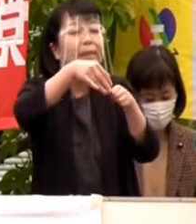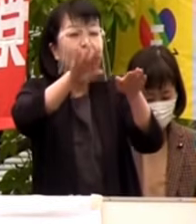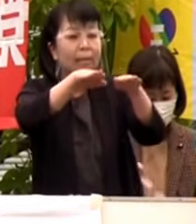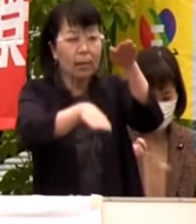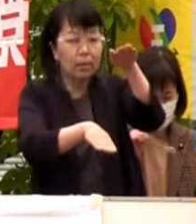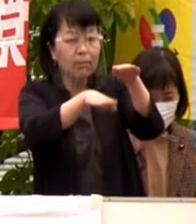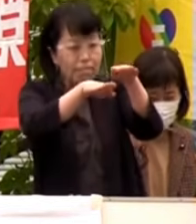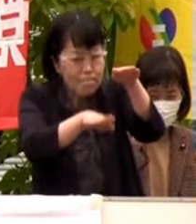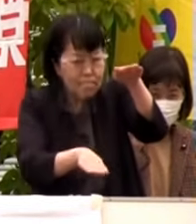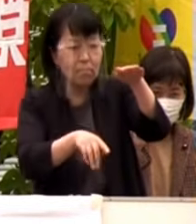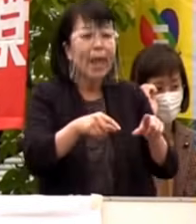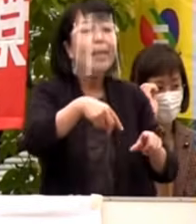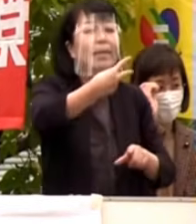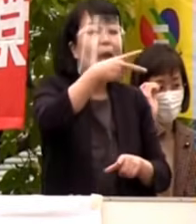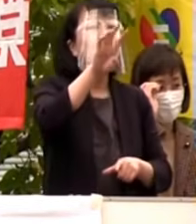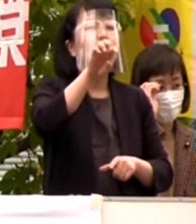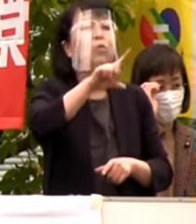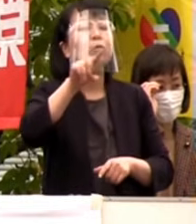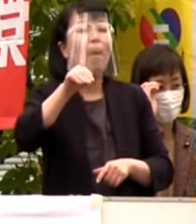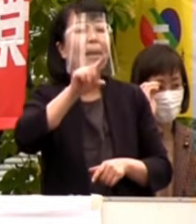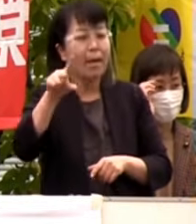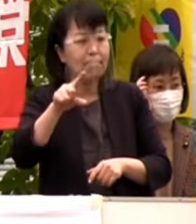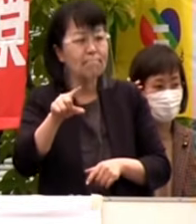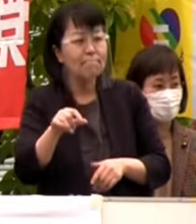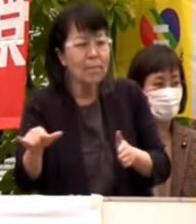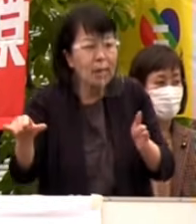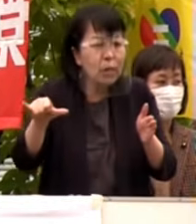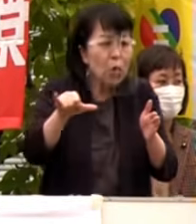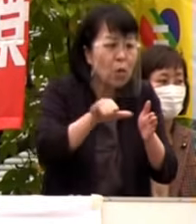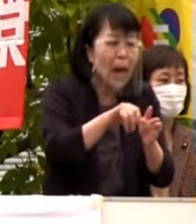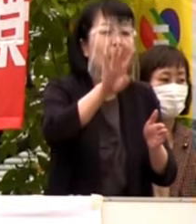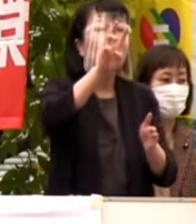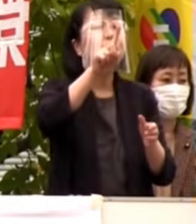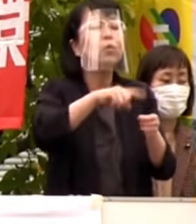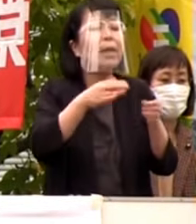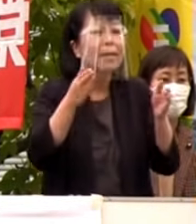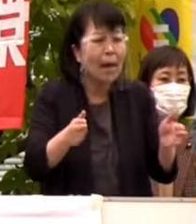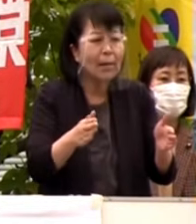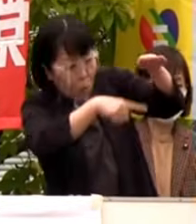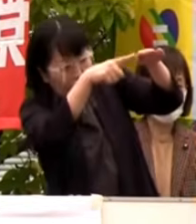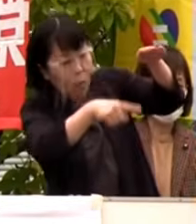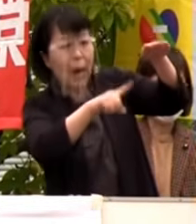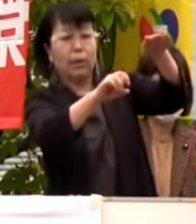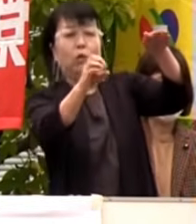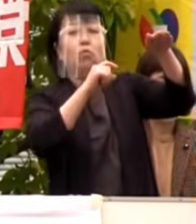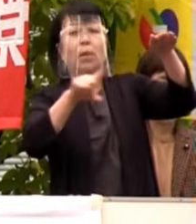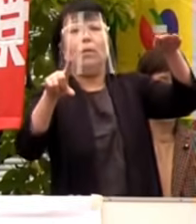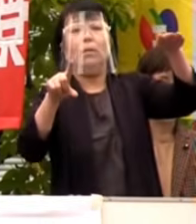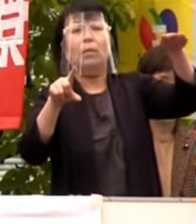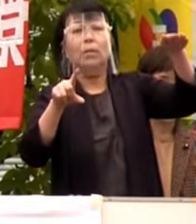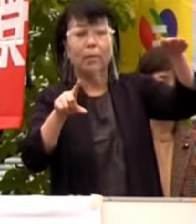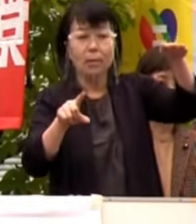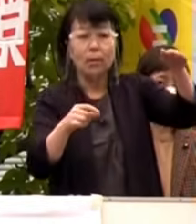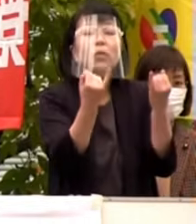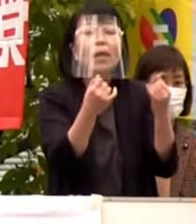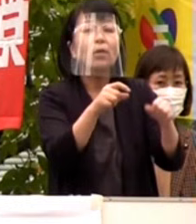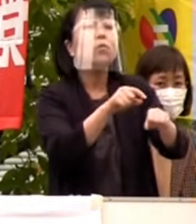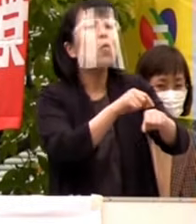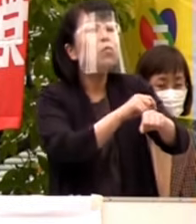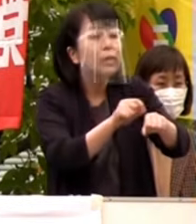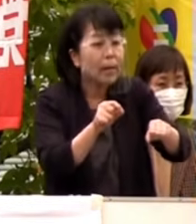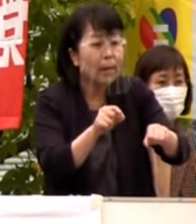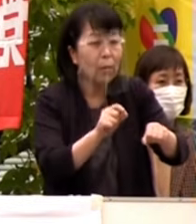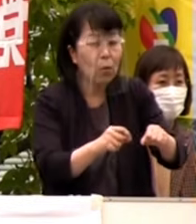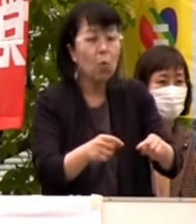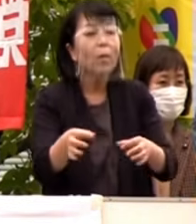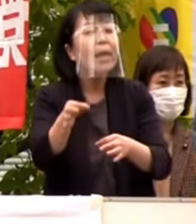均で240万円、一生涯40年働けば1億円の差になる。女性という属性を経済